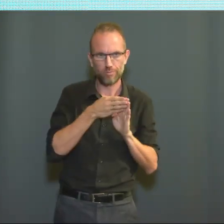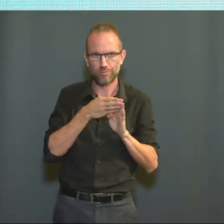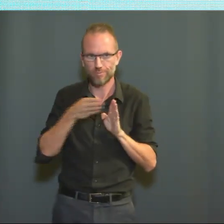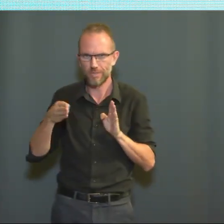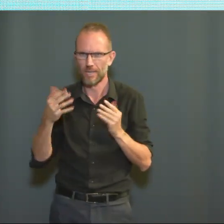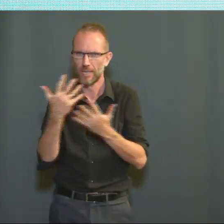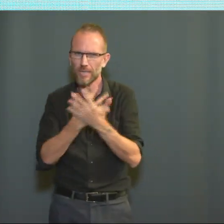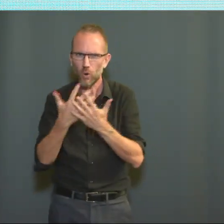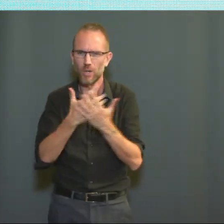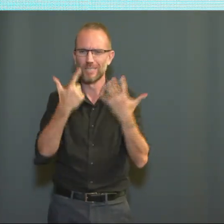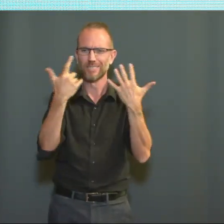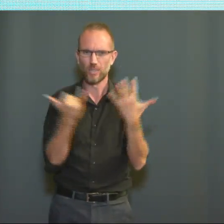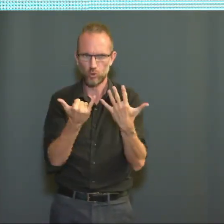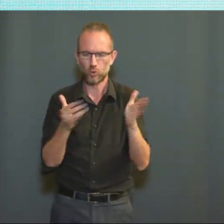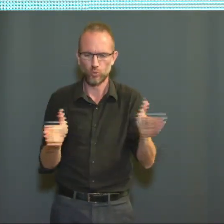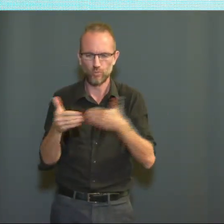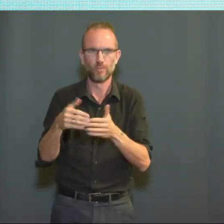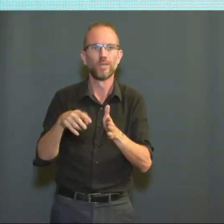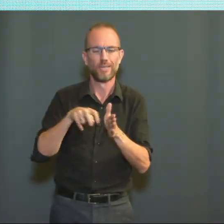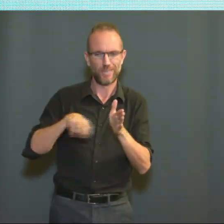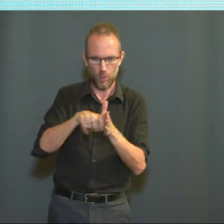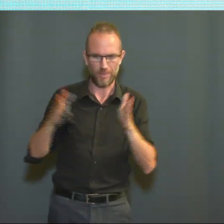partir du moment où le contact a eu lieu.